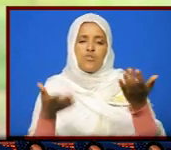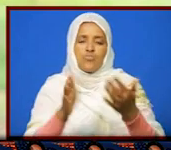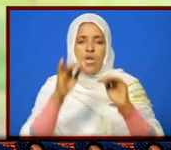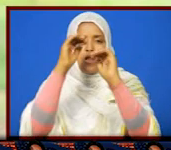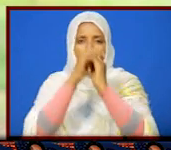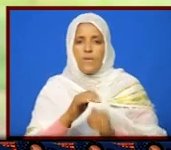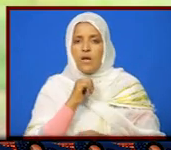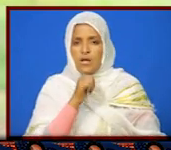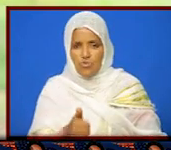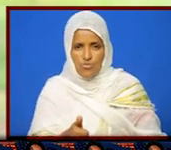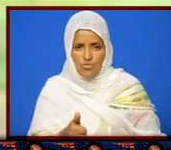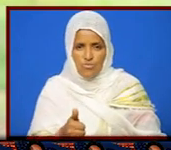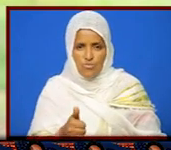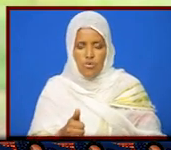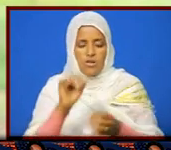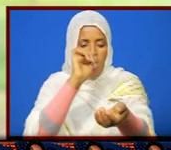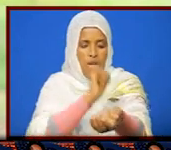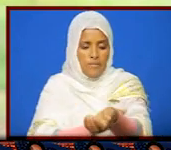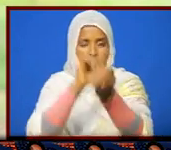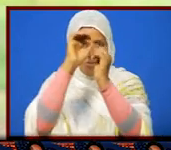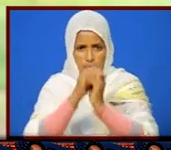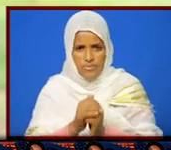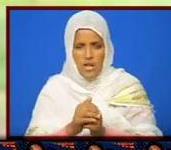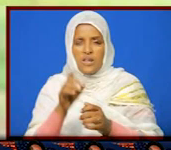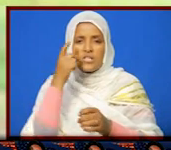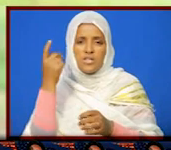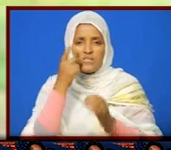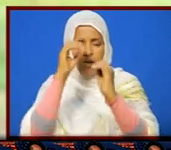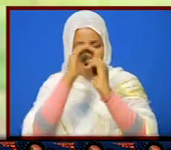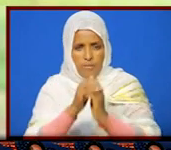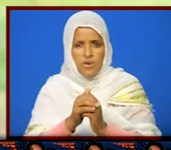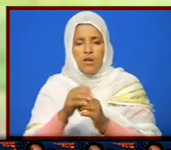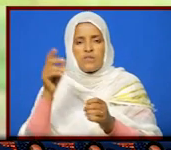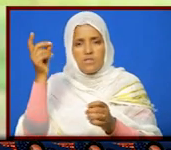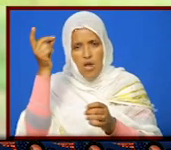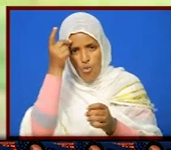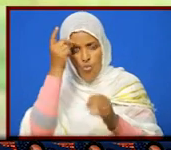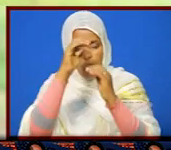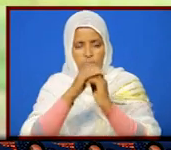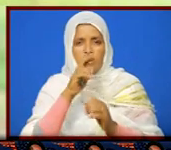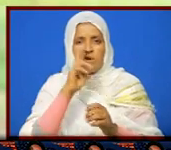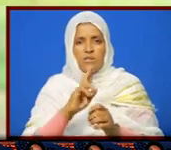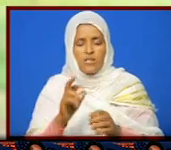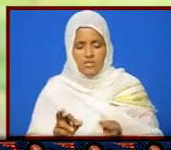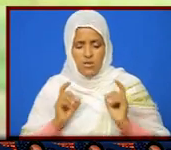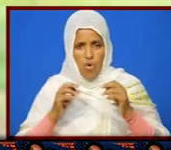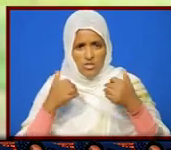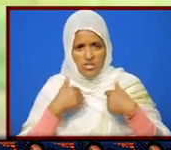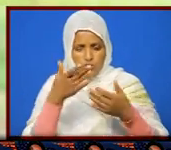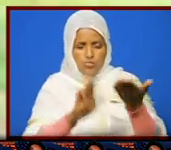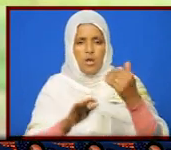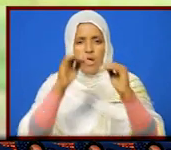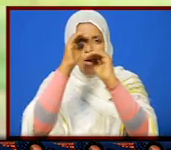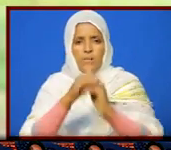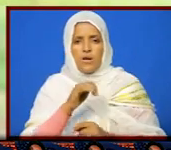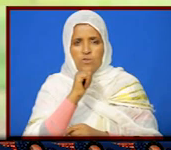ተናገረ? የሙታን አምላክ አይደለሁም፣ የአብርሃም አምላክ፣ የይስሐቅ አምላክ፣ የያዕቆብ አምላክ ነኝ፣ የሕያዋን አምላክ ነኝ